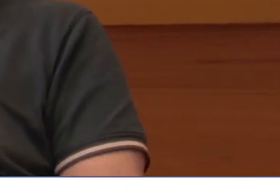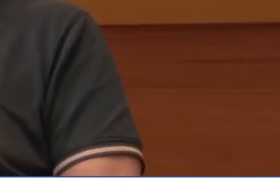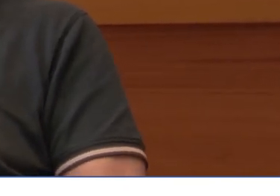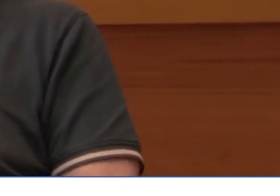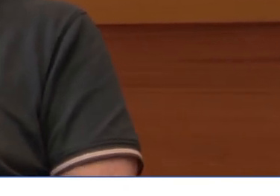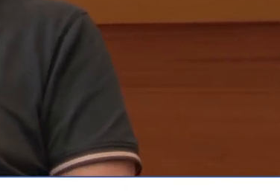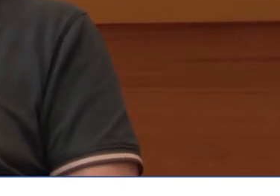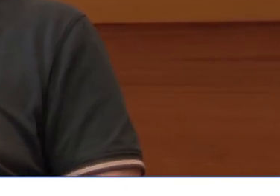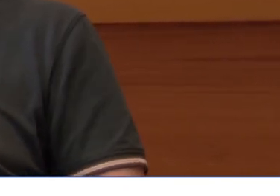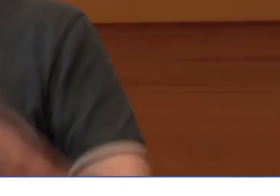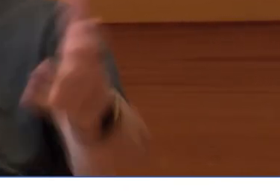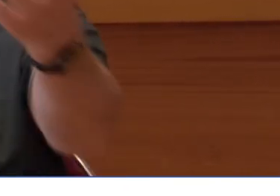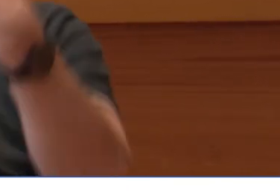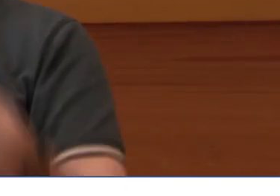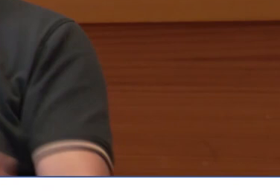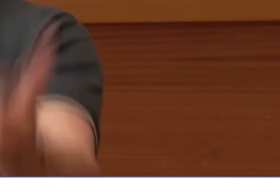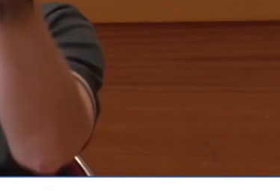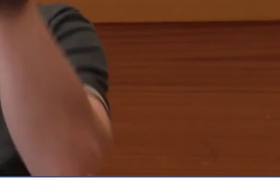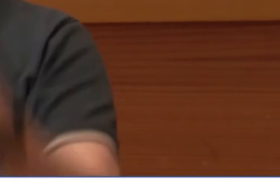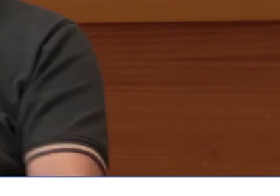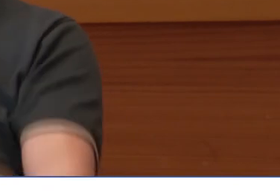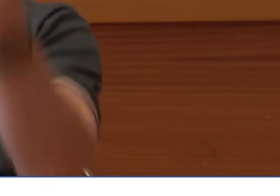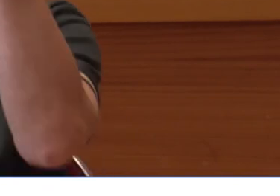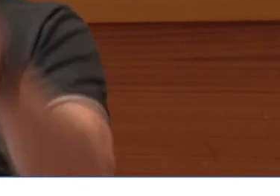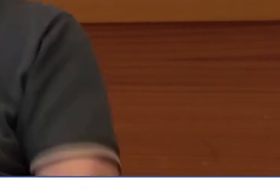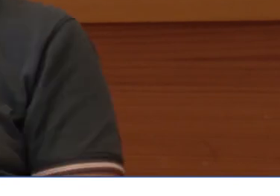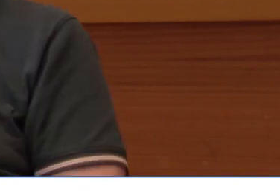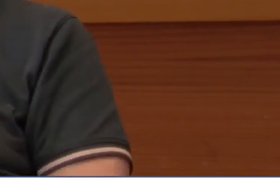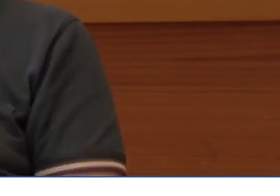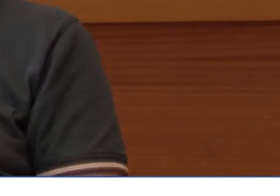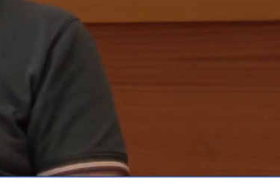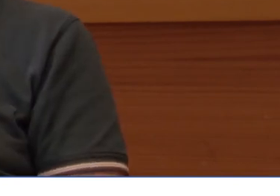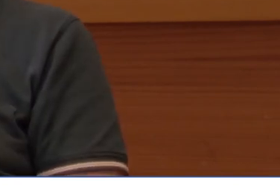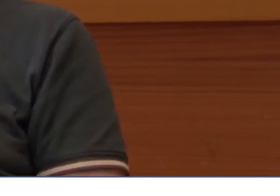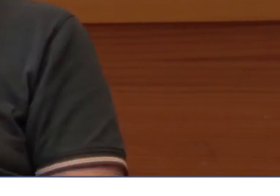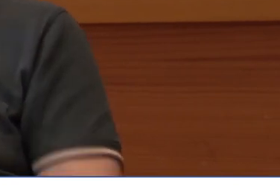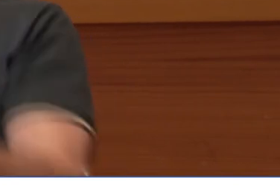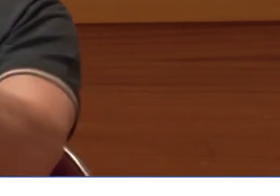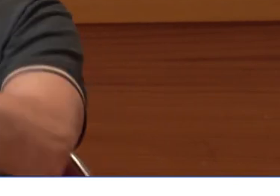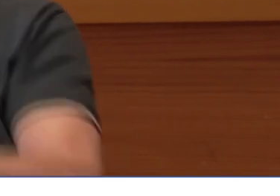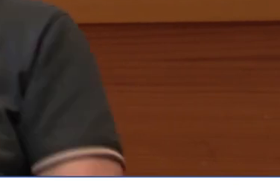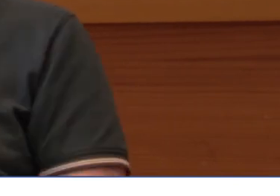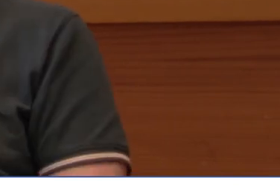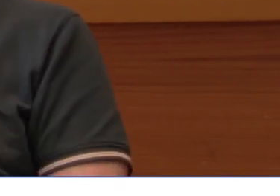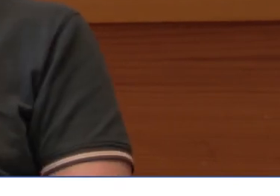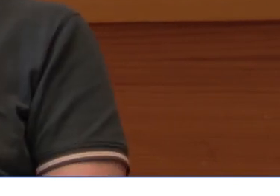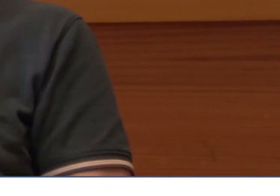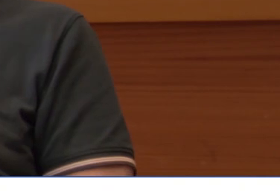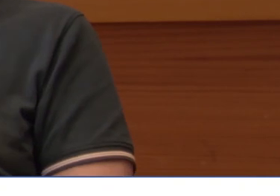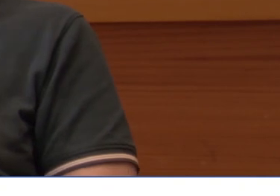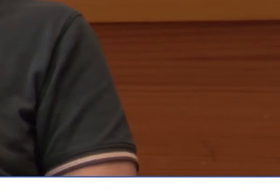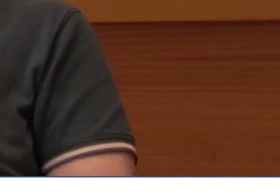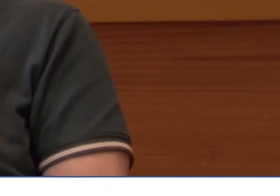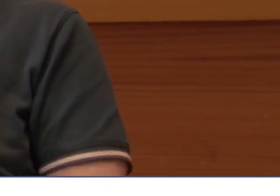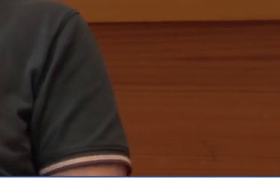was ich nicht besonders glücklich finde weil man hat sozusagen die Definition die anerkannte Definition für Behinderung übernommen und macht dort noch mal seinen eigenes Ding aber